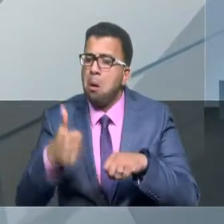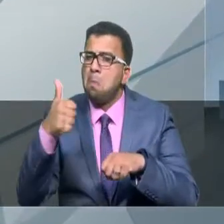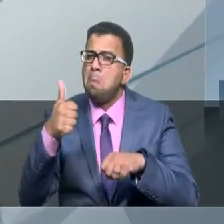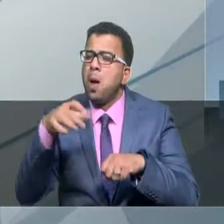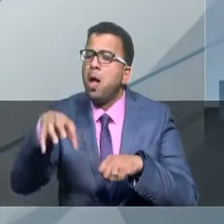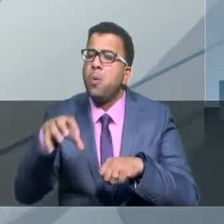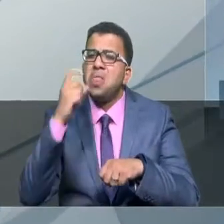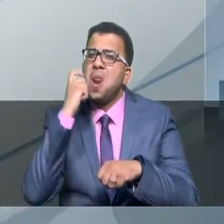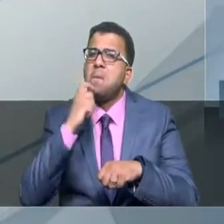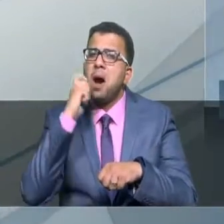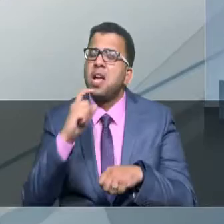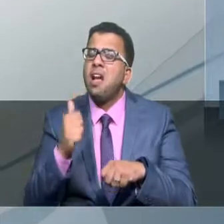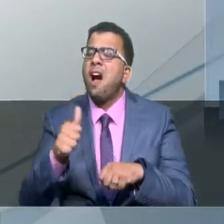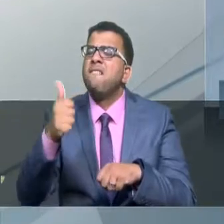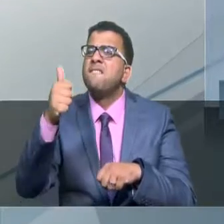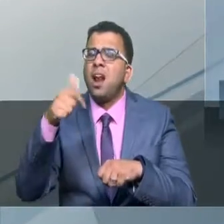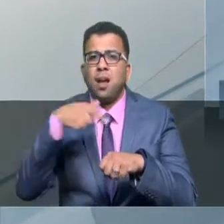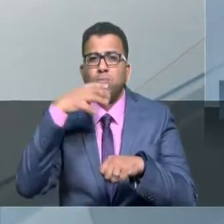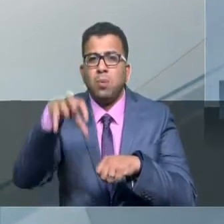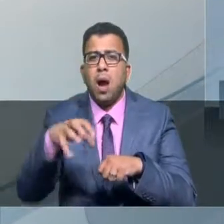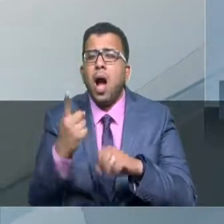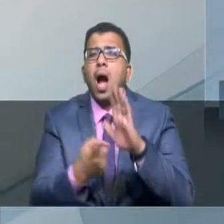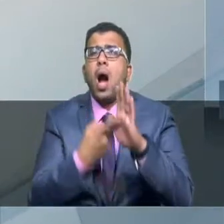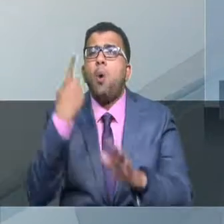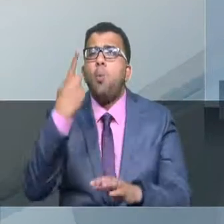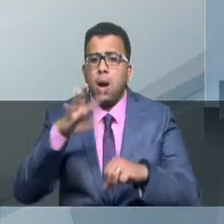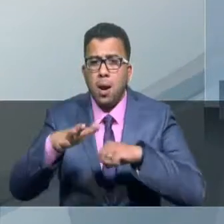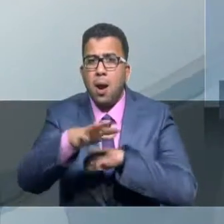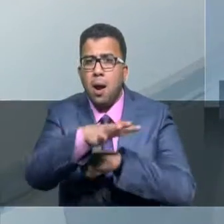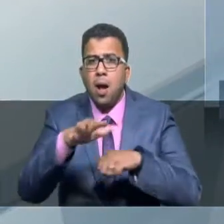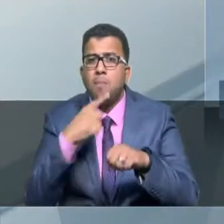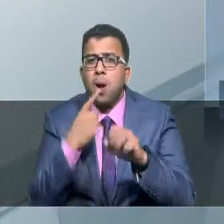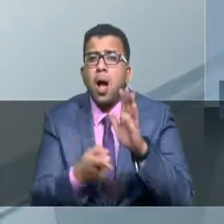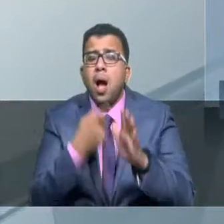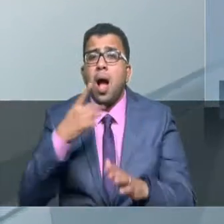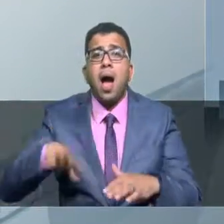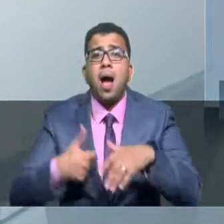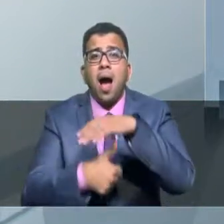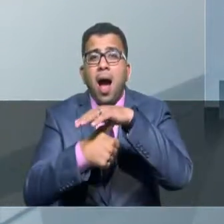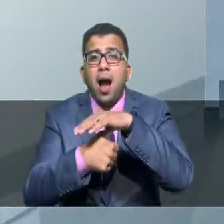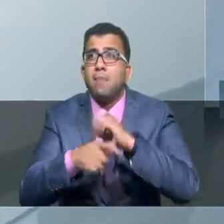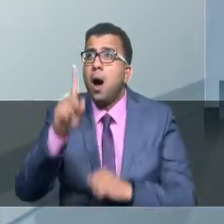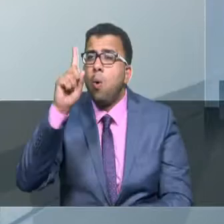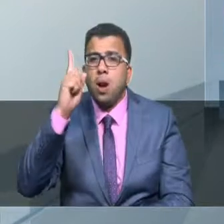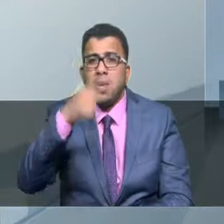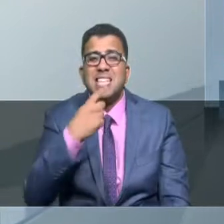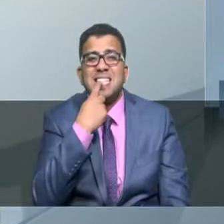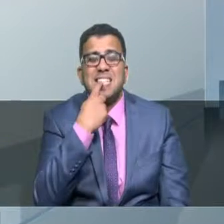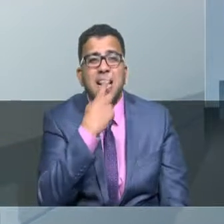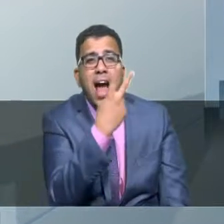دولة الإمارات، وهي أول محمية طبيعية تم إنشائها من قبل سمو الحاكم حفظه الله في سنة